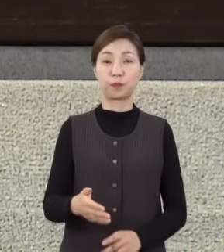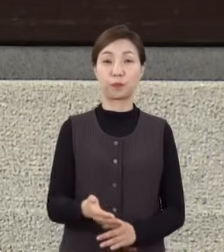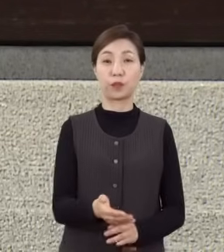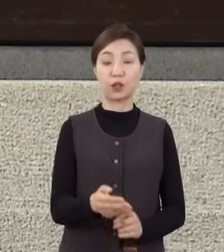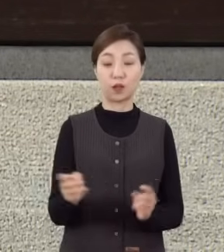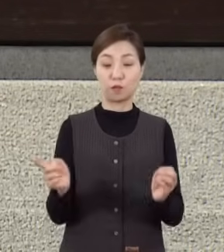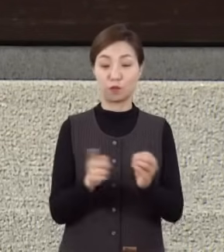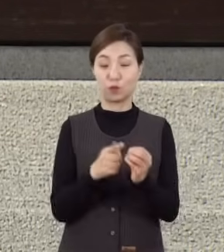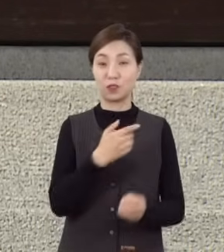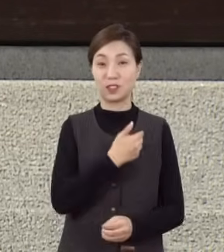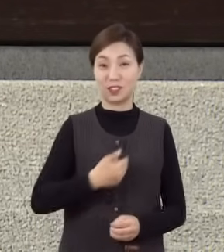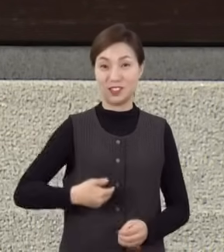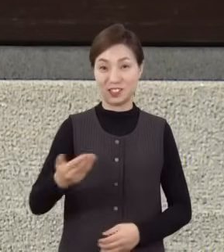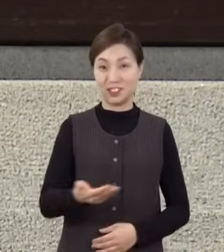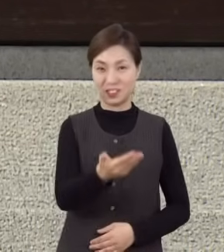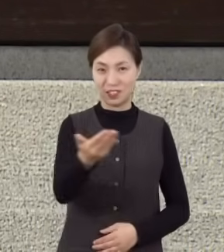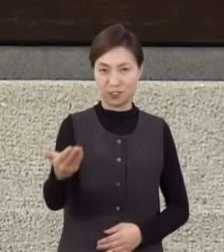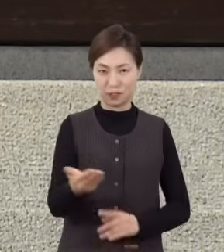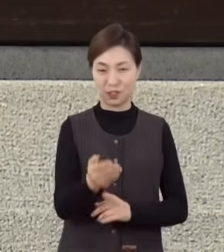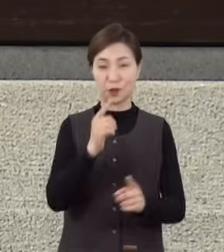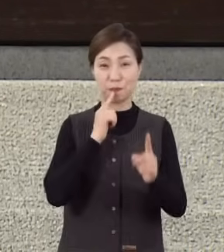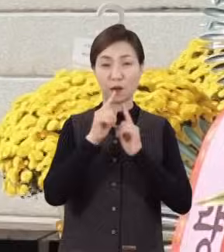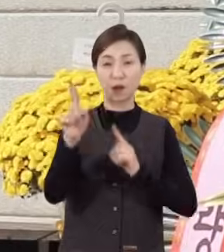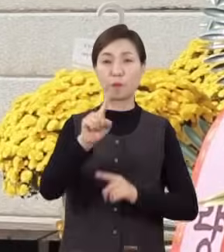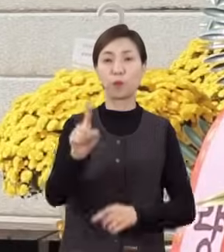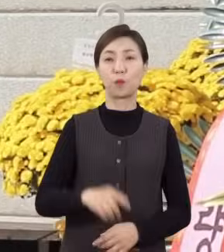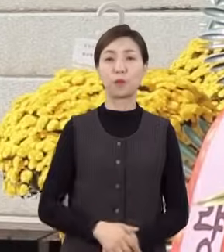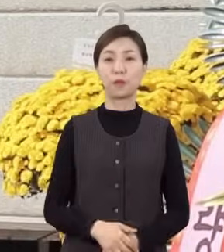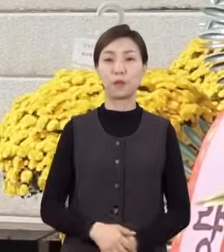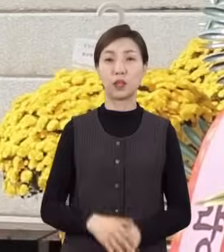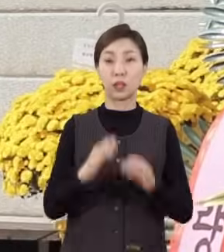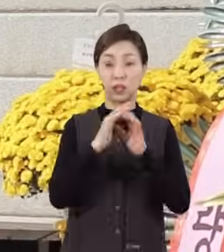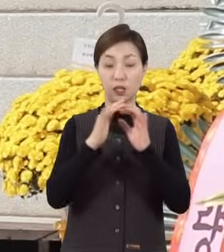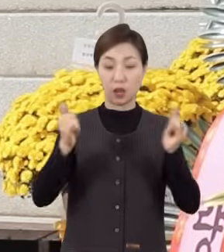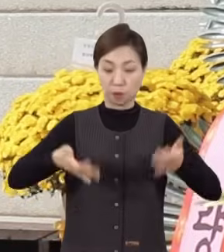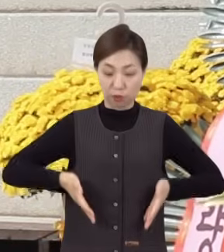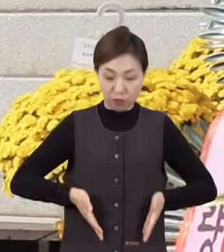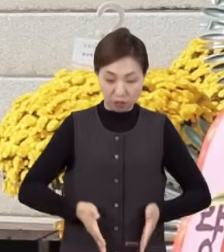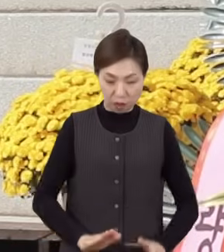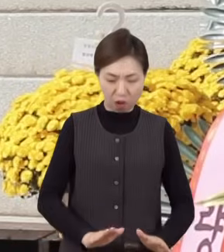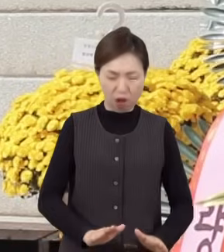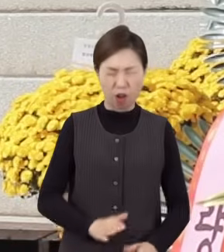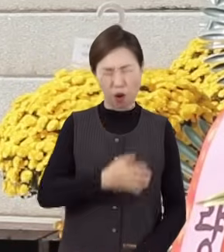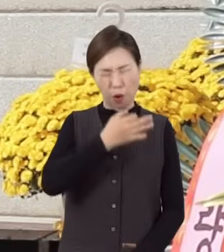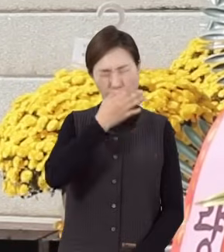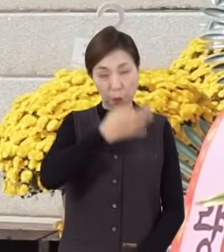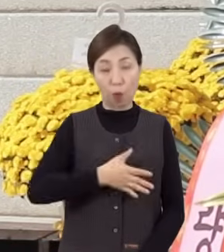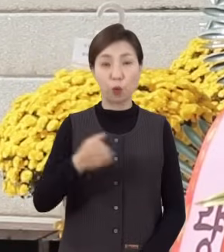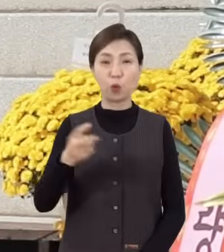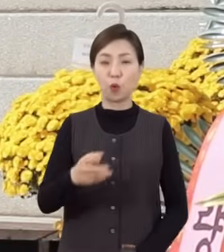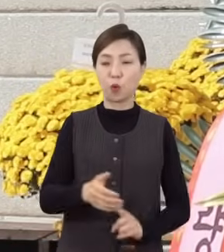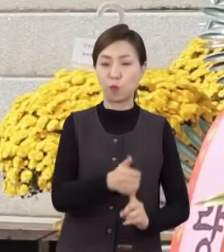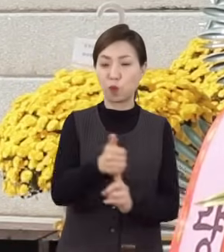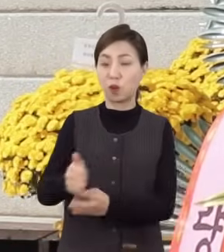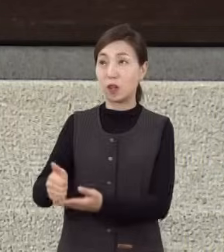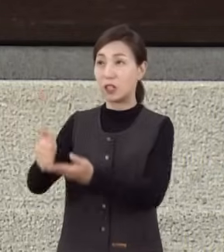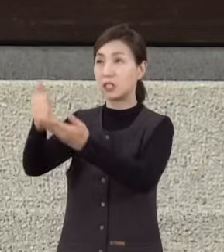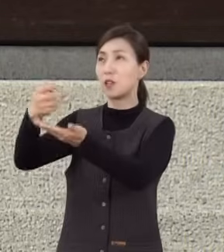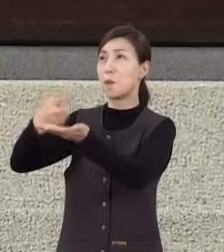제가 불자님들께 늘 드리는 이야기죠. 사람으로 태어나기 어렵고 무엇을 만나기